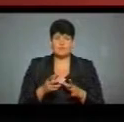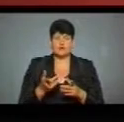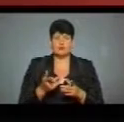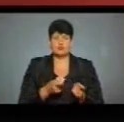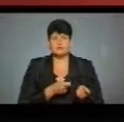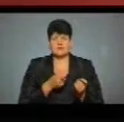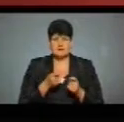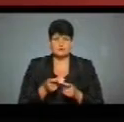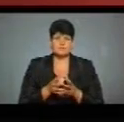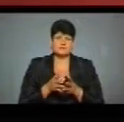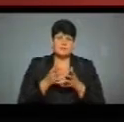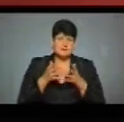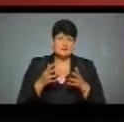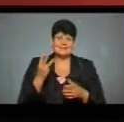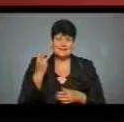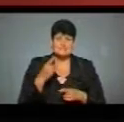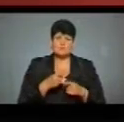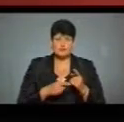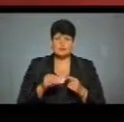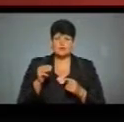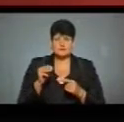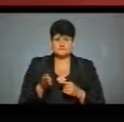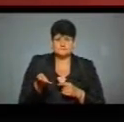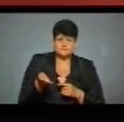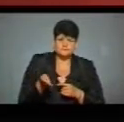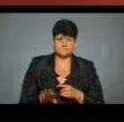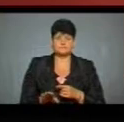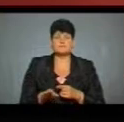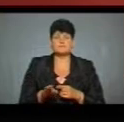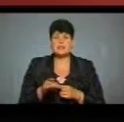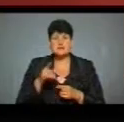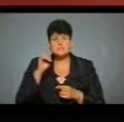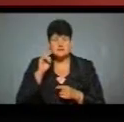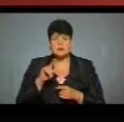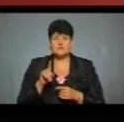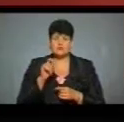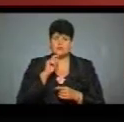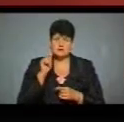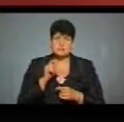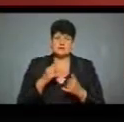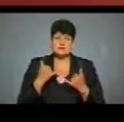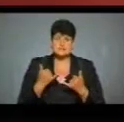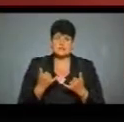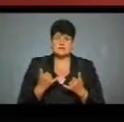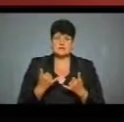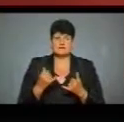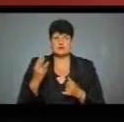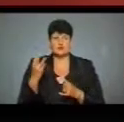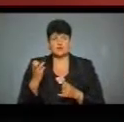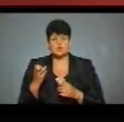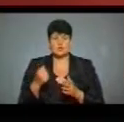перереєстровано значно більше, це 3,5 тисячі одиниць. Ну, при цьому відомо, що в Україні зараз від 300